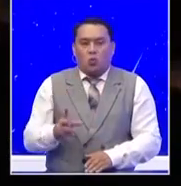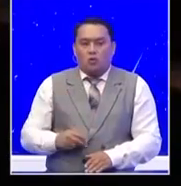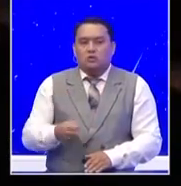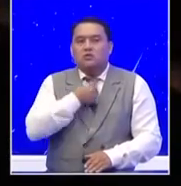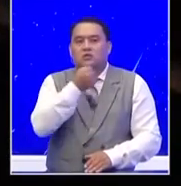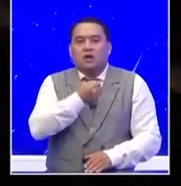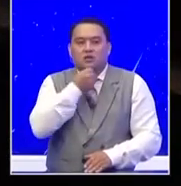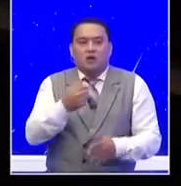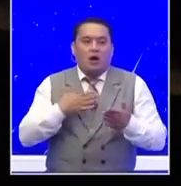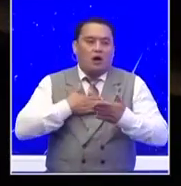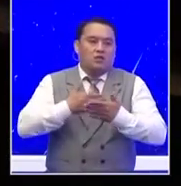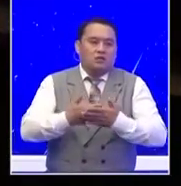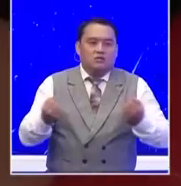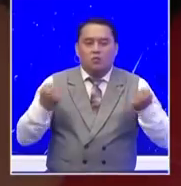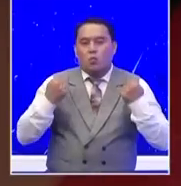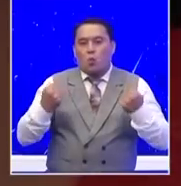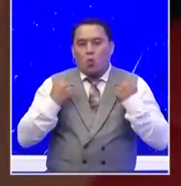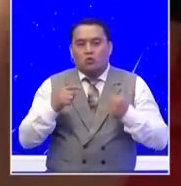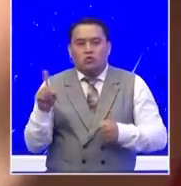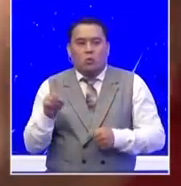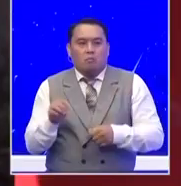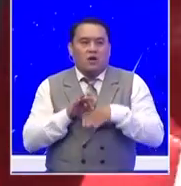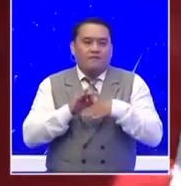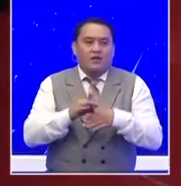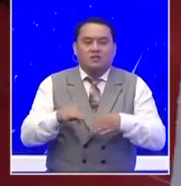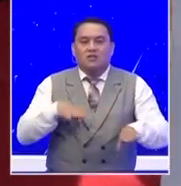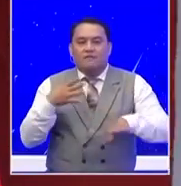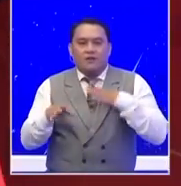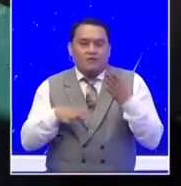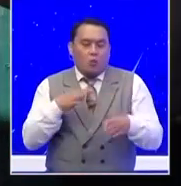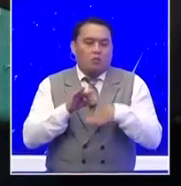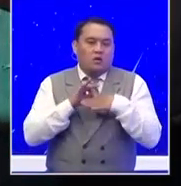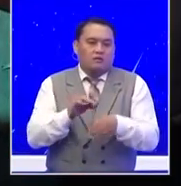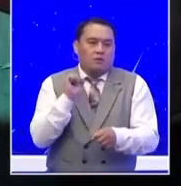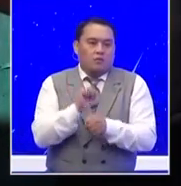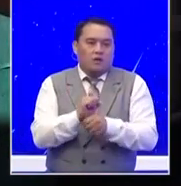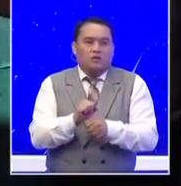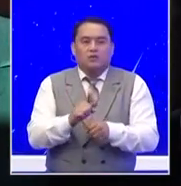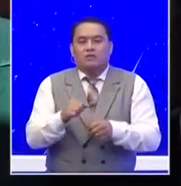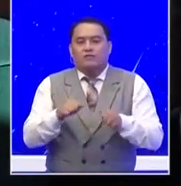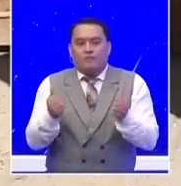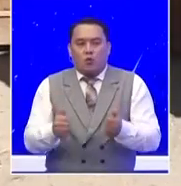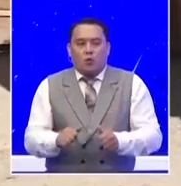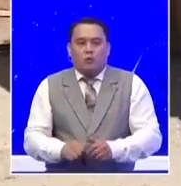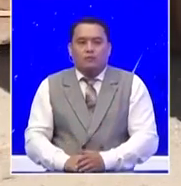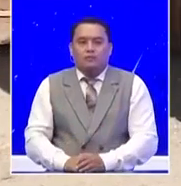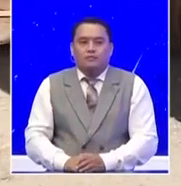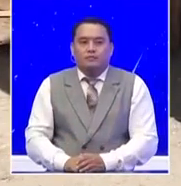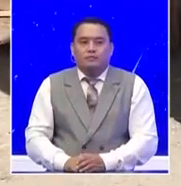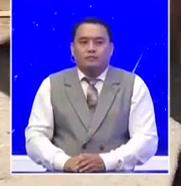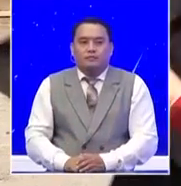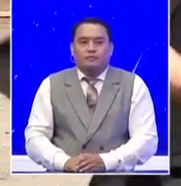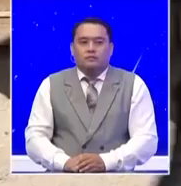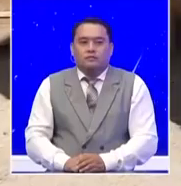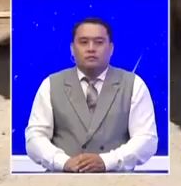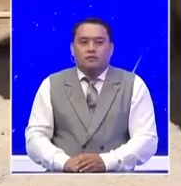активно занимаются спортом. И несмотря на то, что проведение соревнований пока приостановлено, девочки стараются не терять форму.